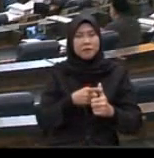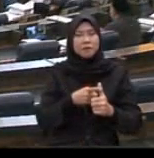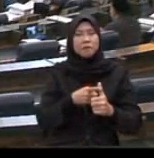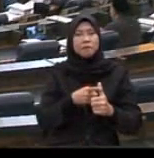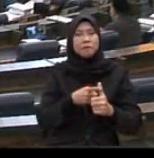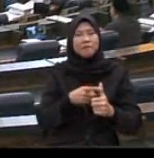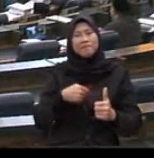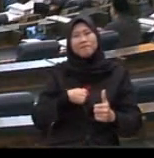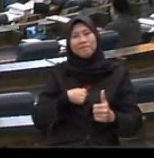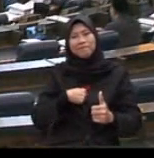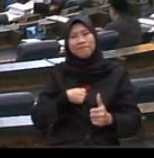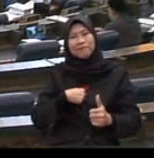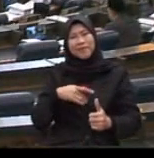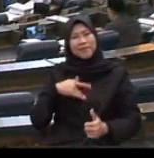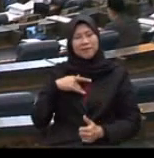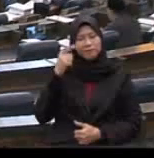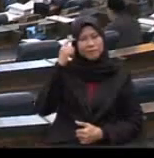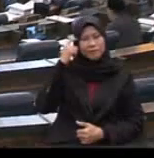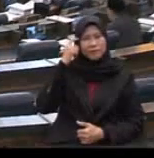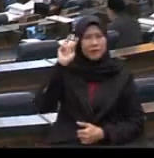ada sedikit salah paham gimana menteri tadi saya